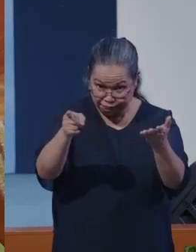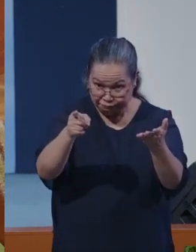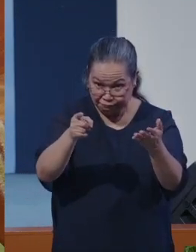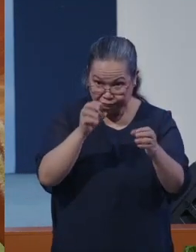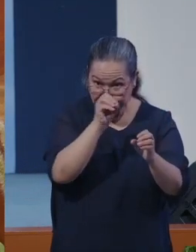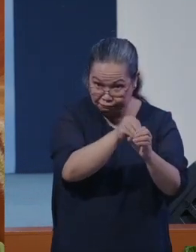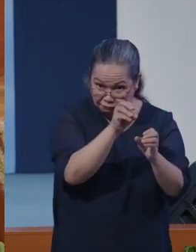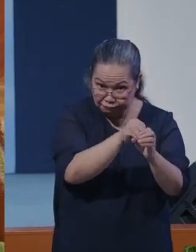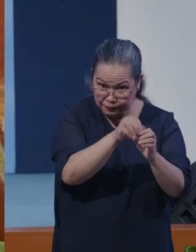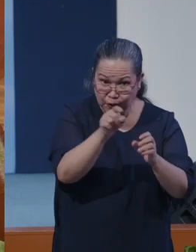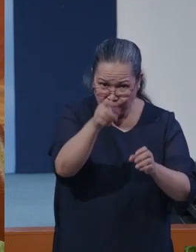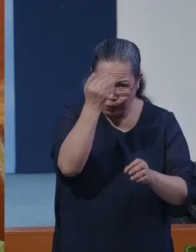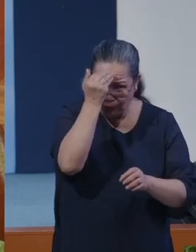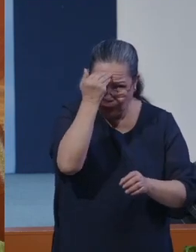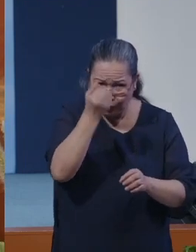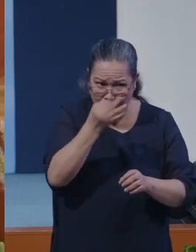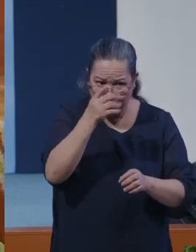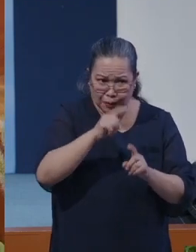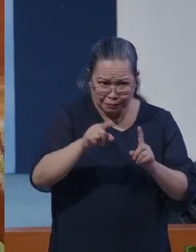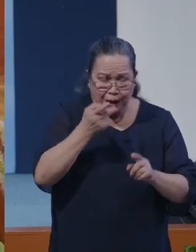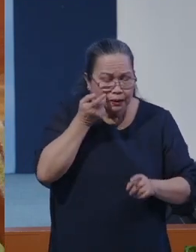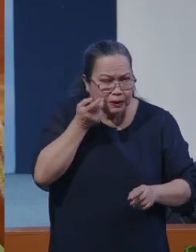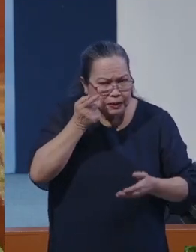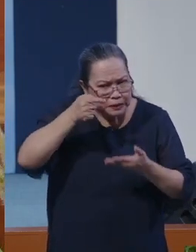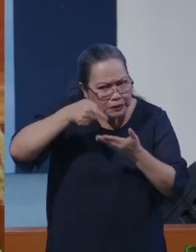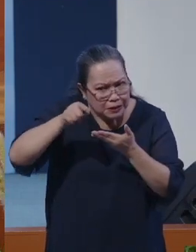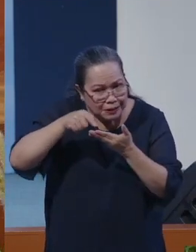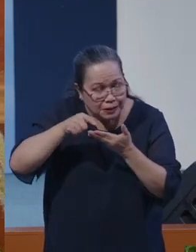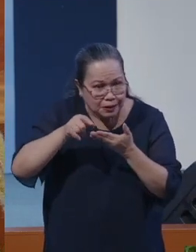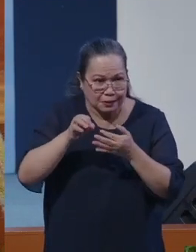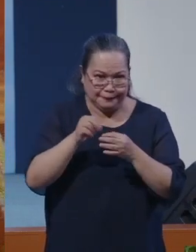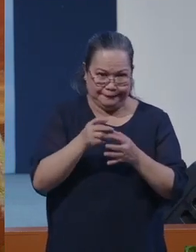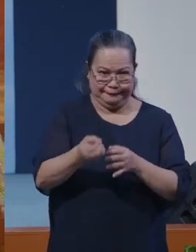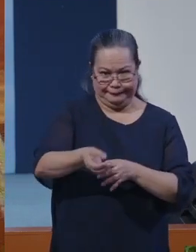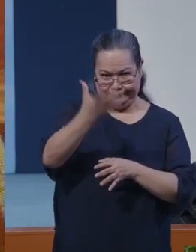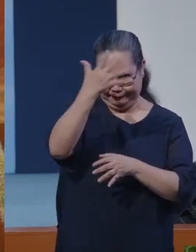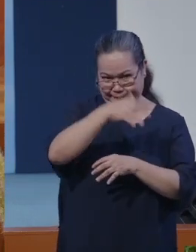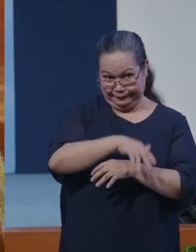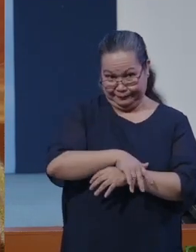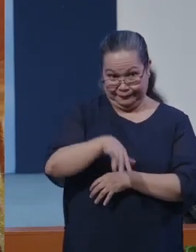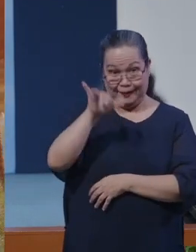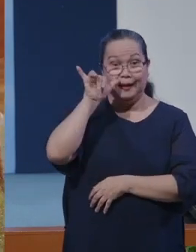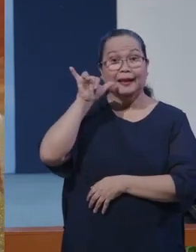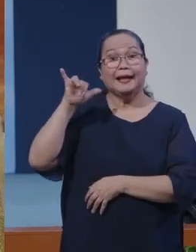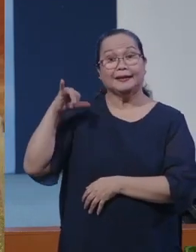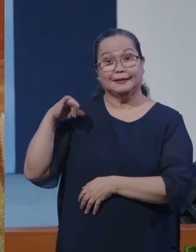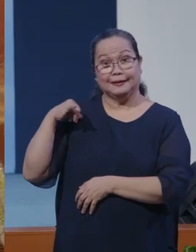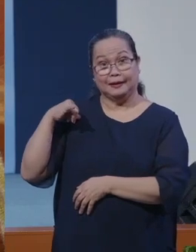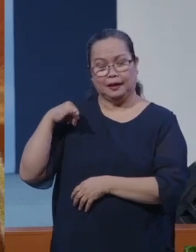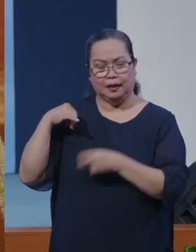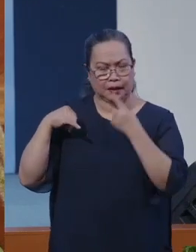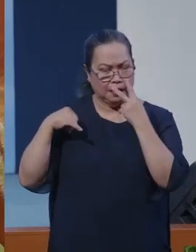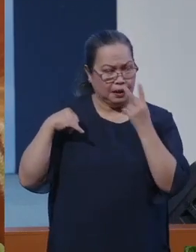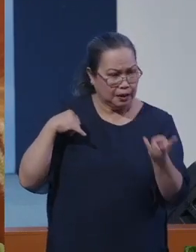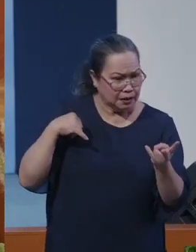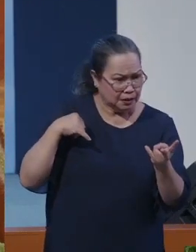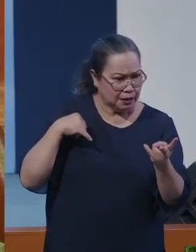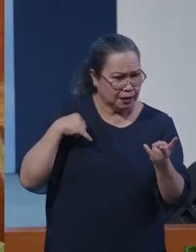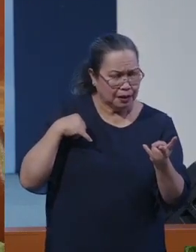naglagay, pero tinitignan nyo kung magkano na. Kahapon, nung tinignan nyo, ganun